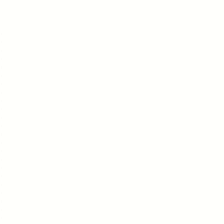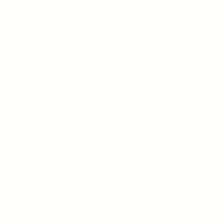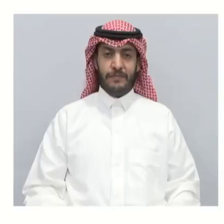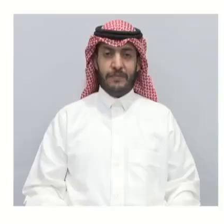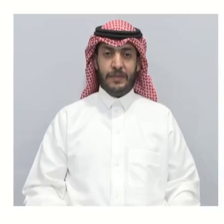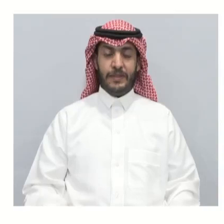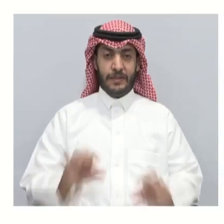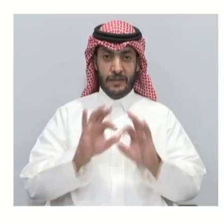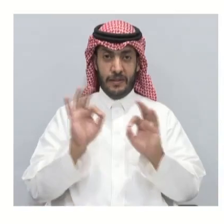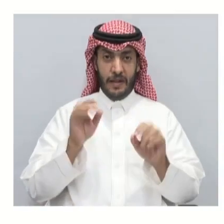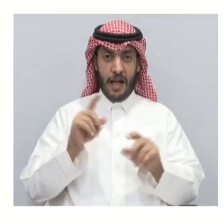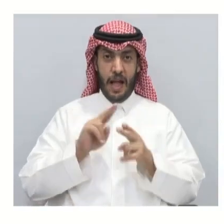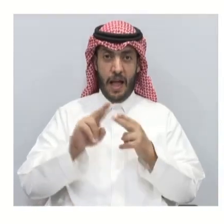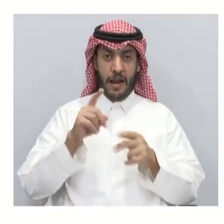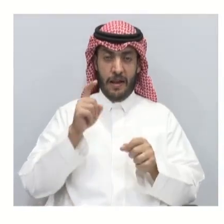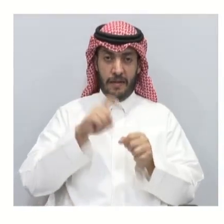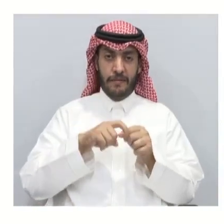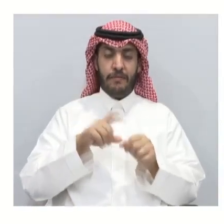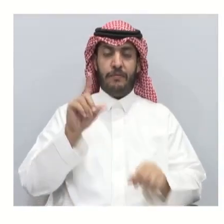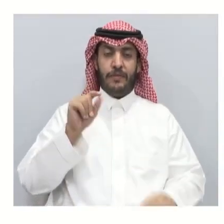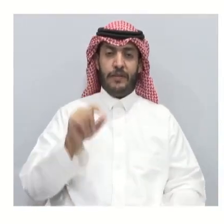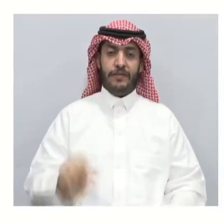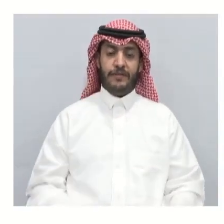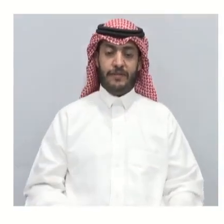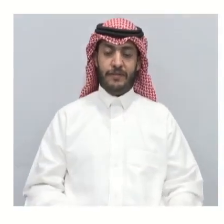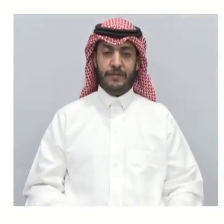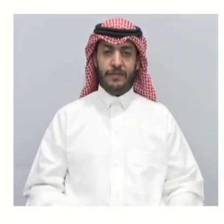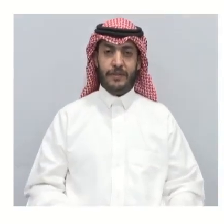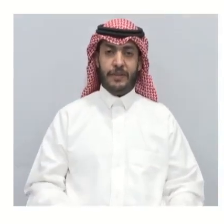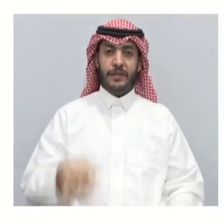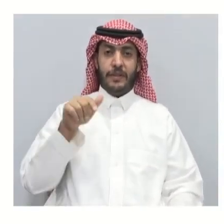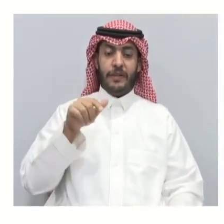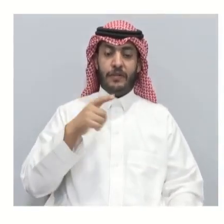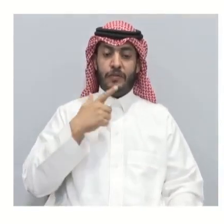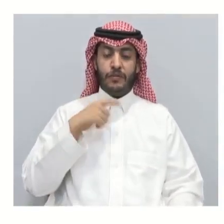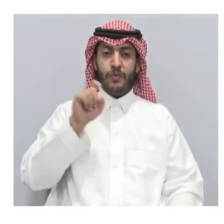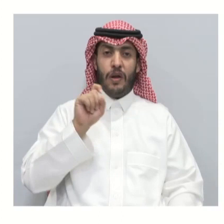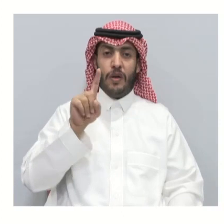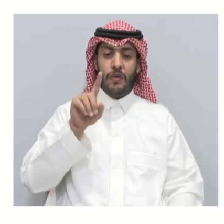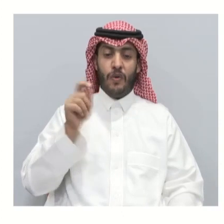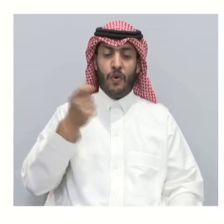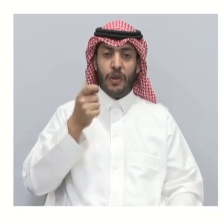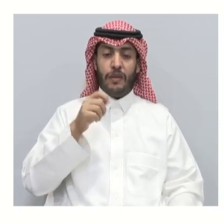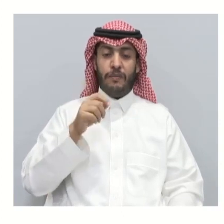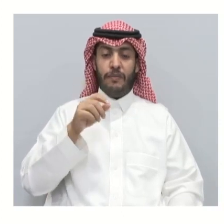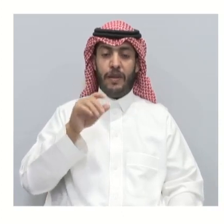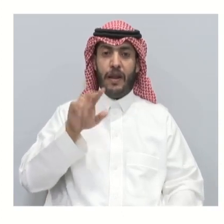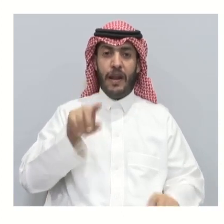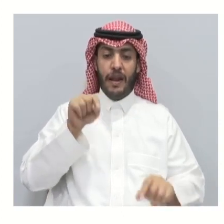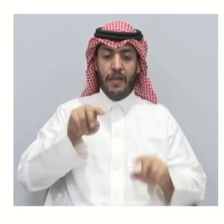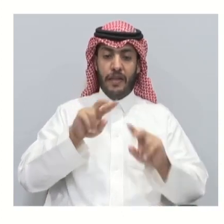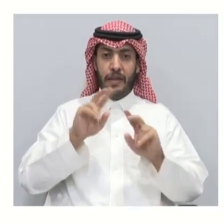هاي مبدعين وصلت للاجابه اسعدكم الله الان نريد الجزء الاول من سؤال اكتب الكسر الذي